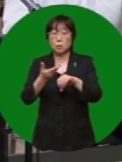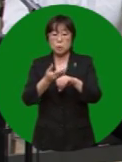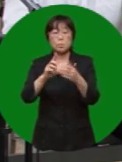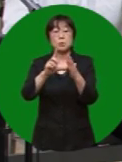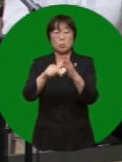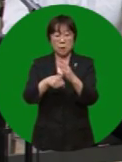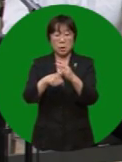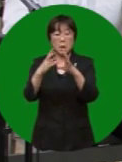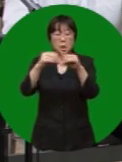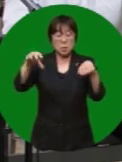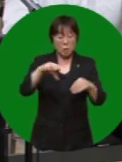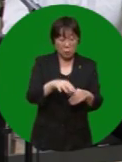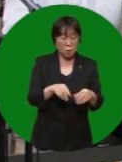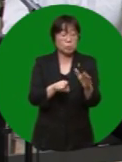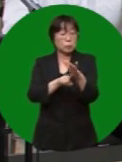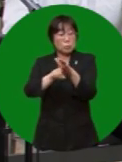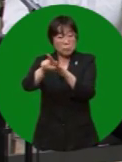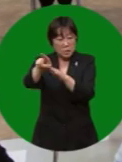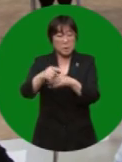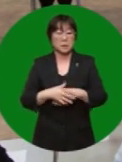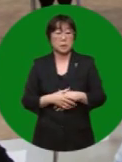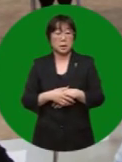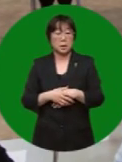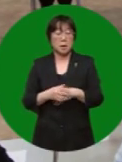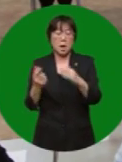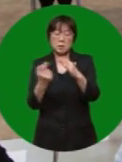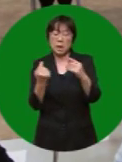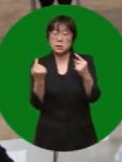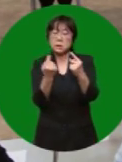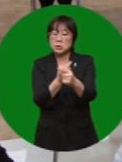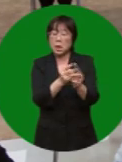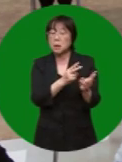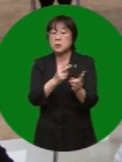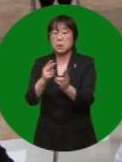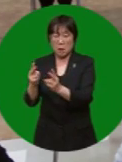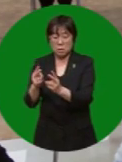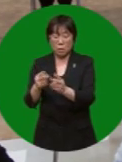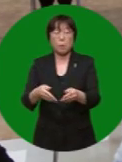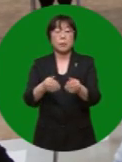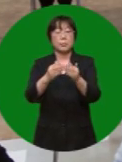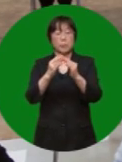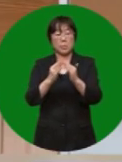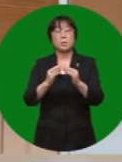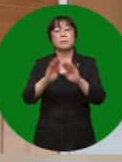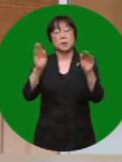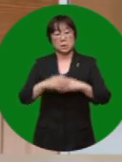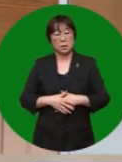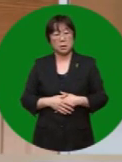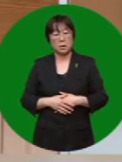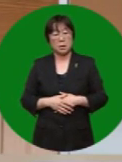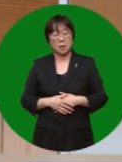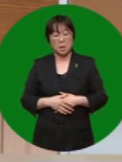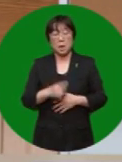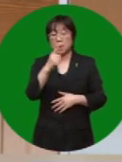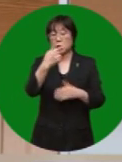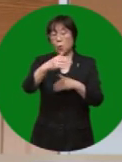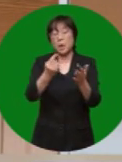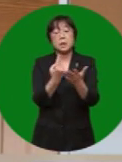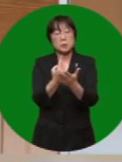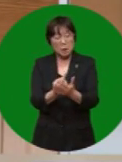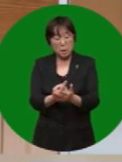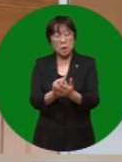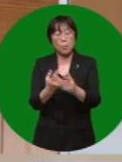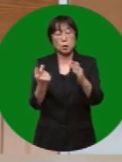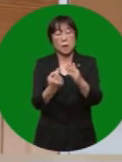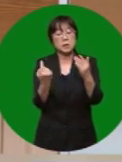の場合には全国でも先陣を切ってこの耐震化制度っていうものを立ち上げてきました。要は一部屋だけでも耐震